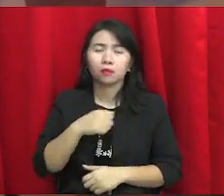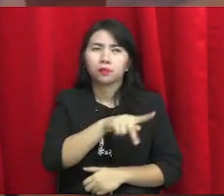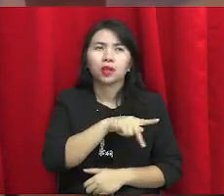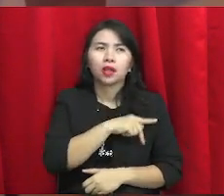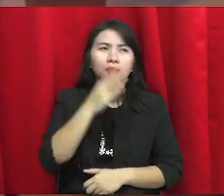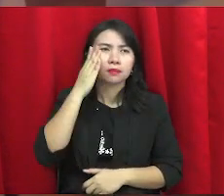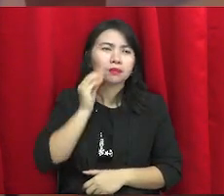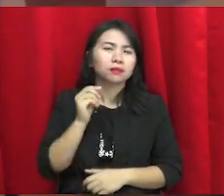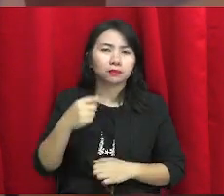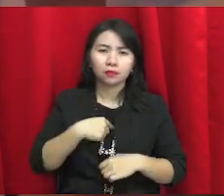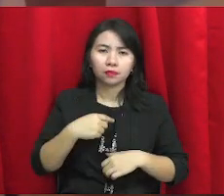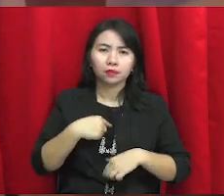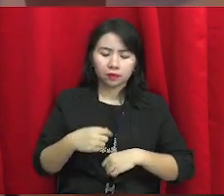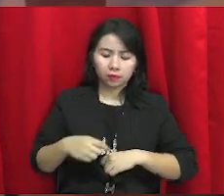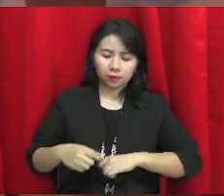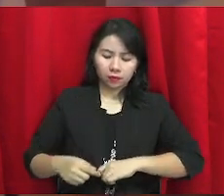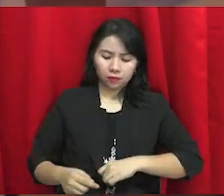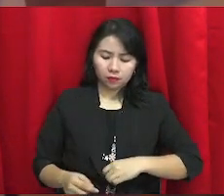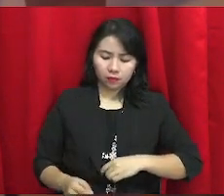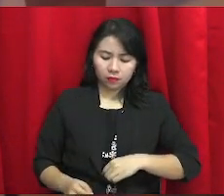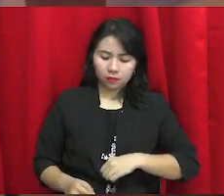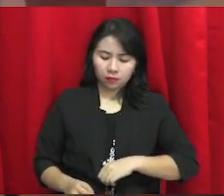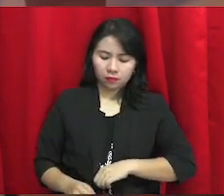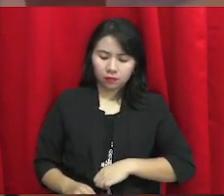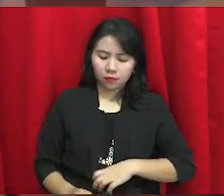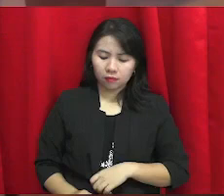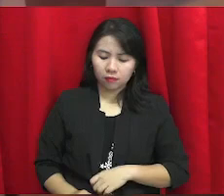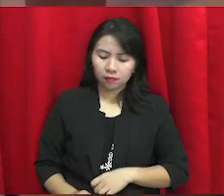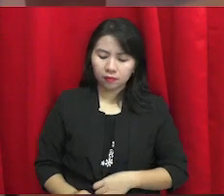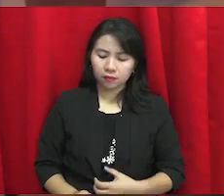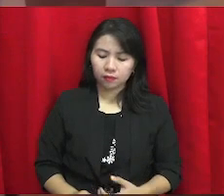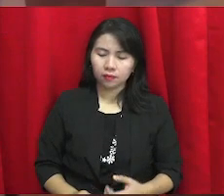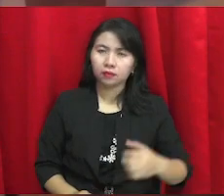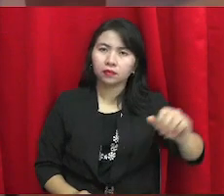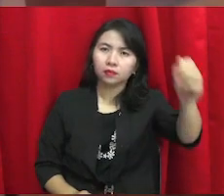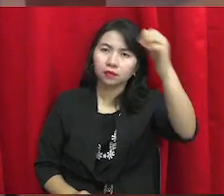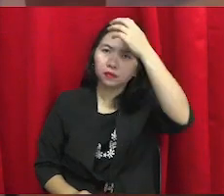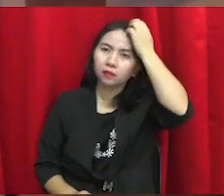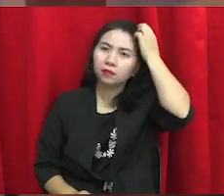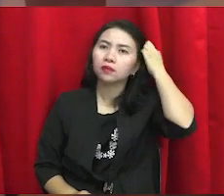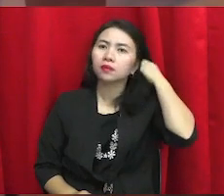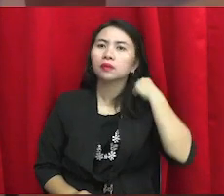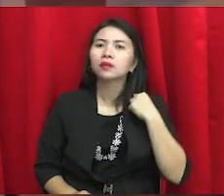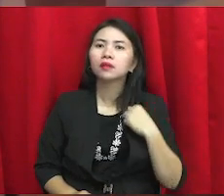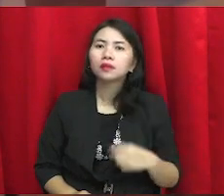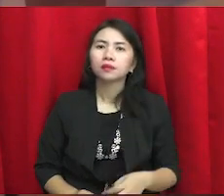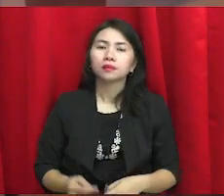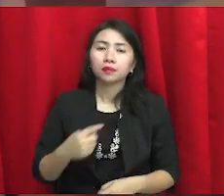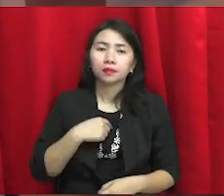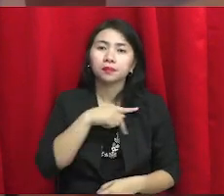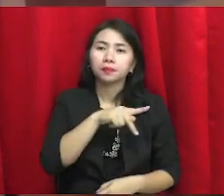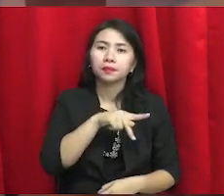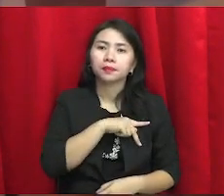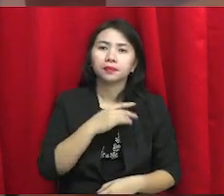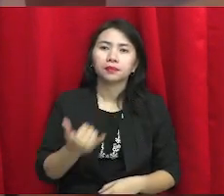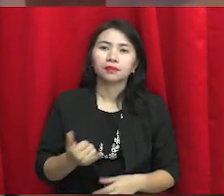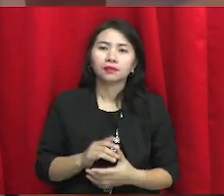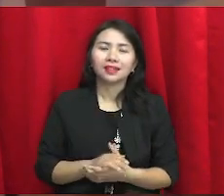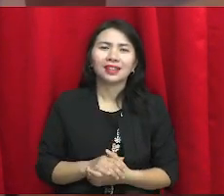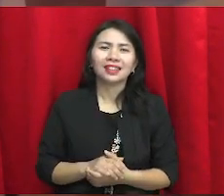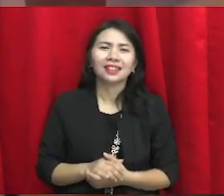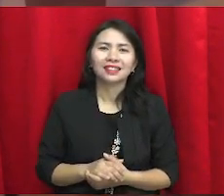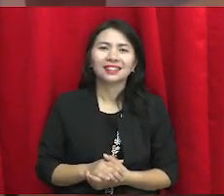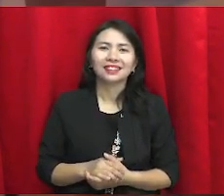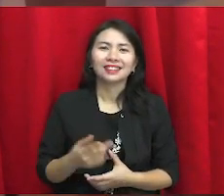experience ko, ay sinasabi ko nung nakaraang episode na kasama kami, na meron kaming, ako, personal, kahapon, na may edad na